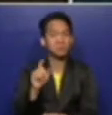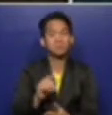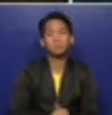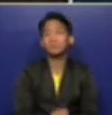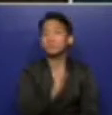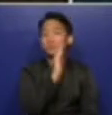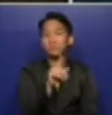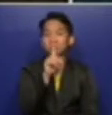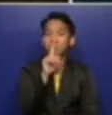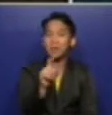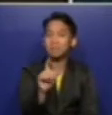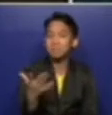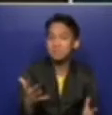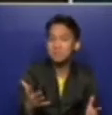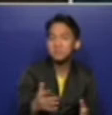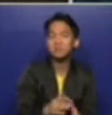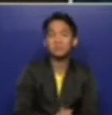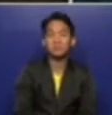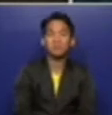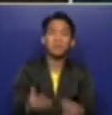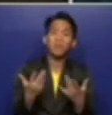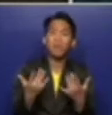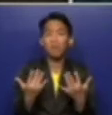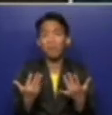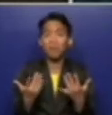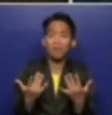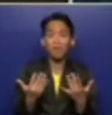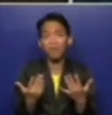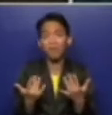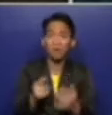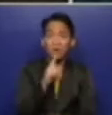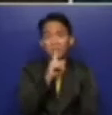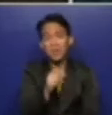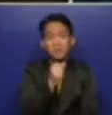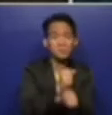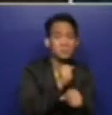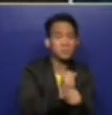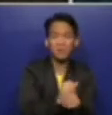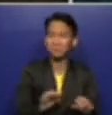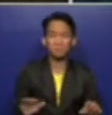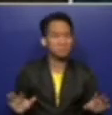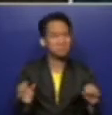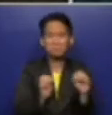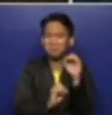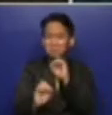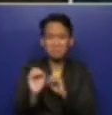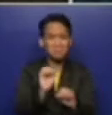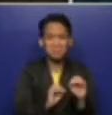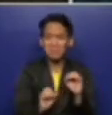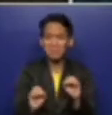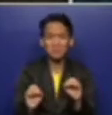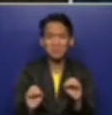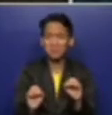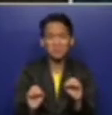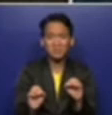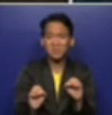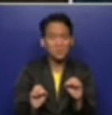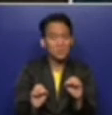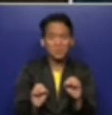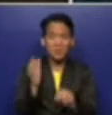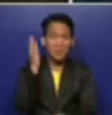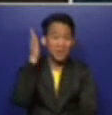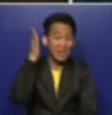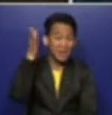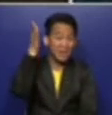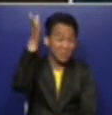ำเนินการแก้ไขหรือไม่รีบดำเนินการตามข้อเรียกร้องสิ่งที่จะเกิดขึ้นในอนาคตอันใกล้นี้เ